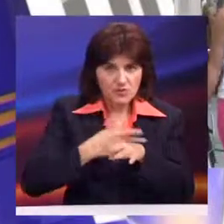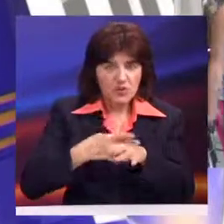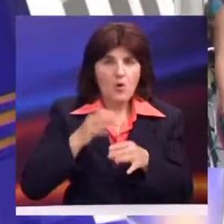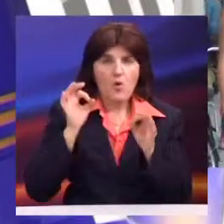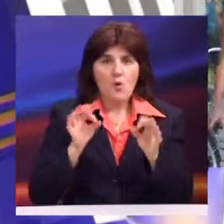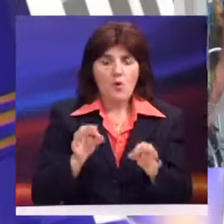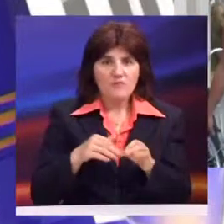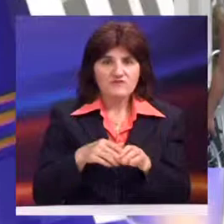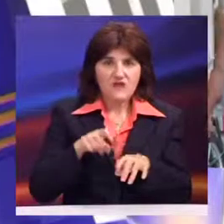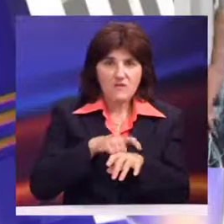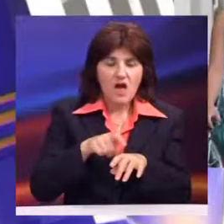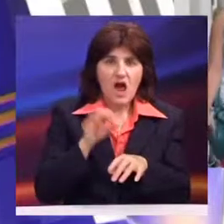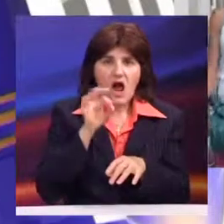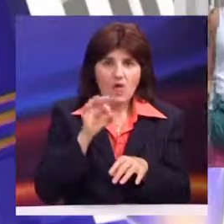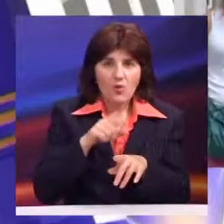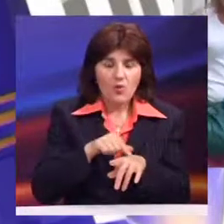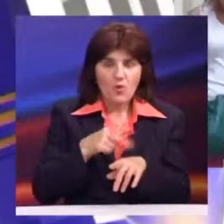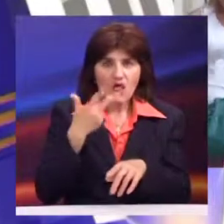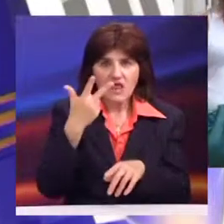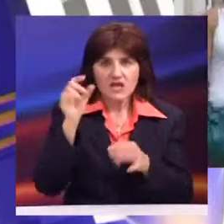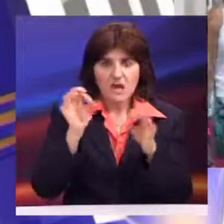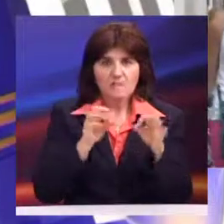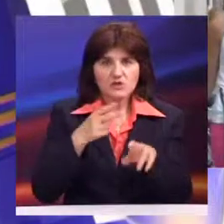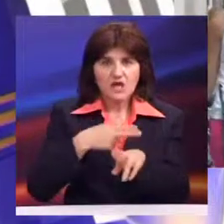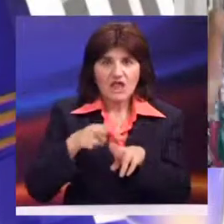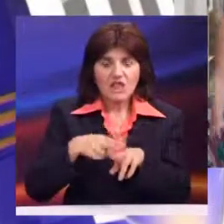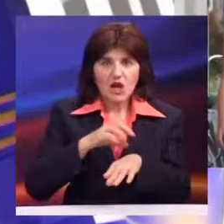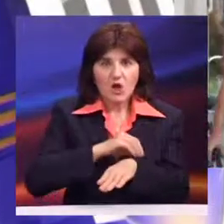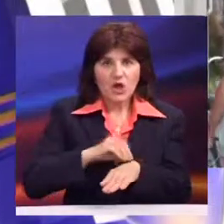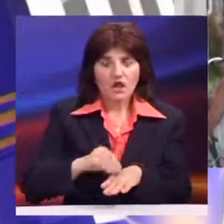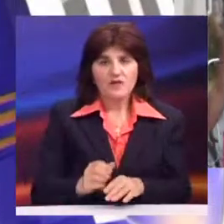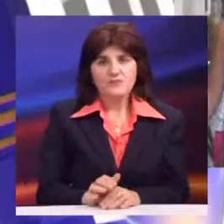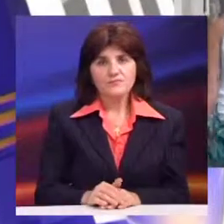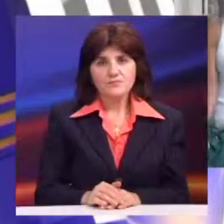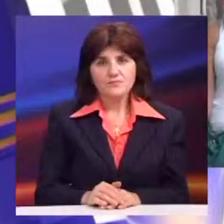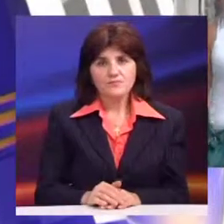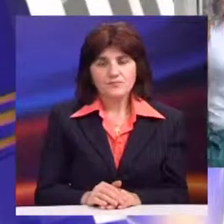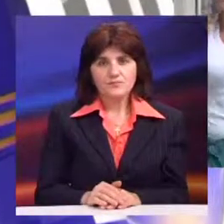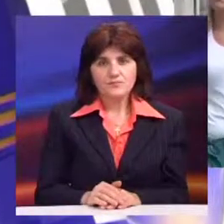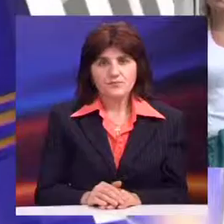previjanja obavezno bi trebalo dezinfikovati alkoholom ili troprocentnim hidrogenom.